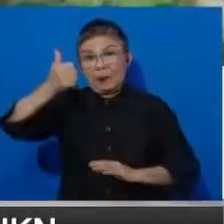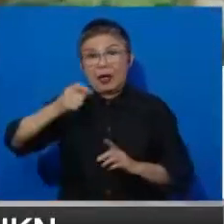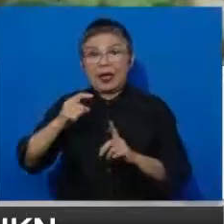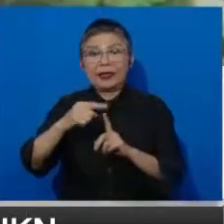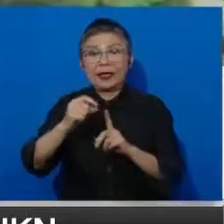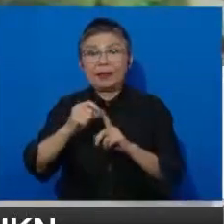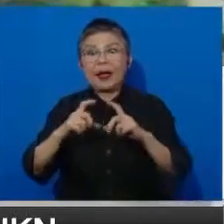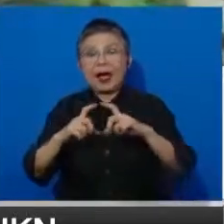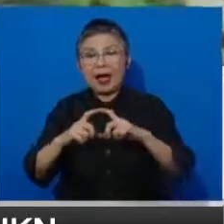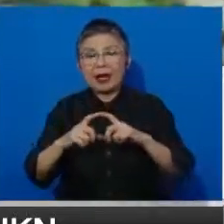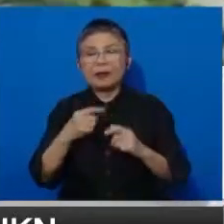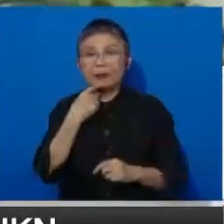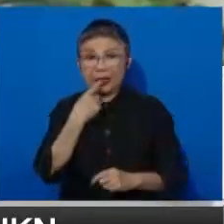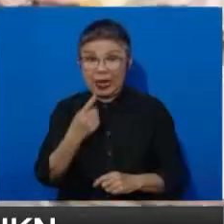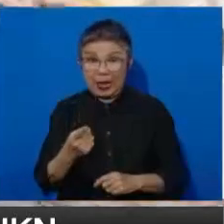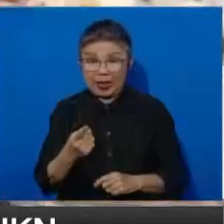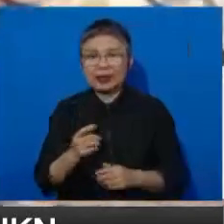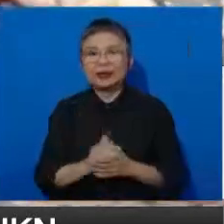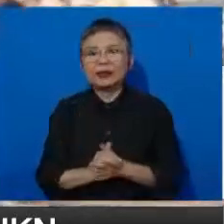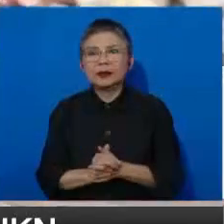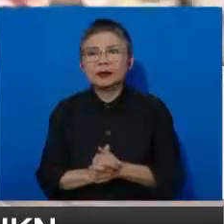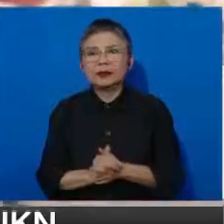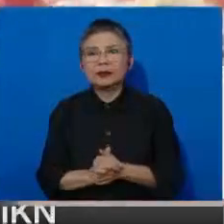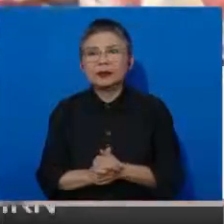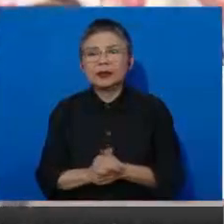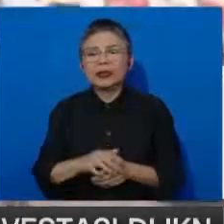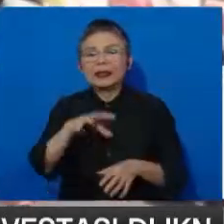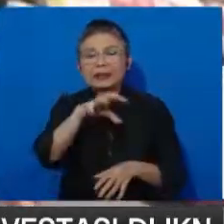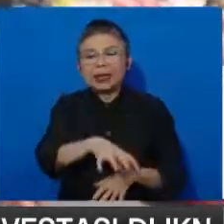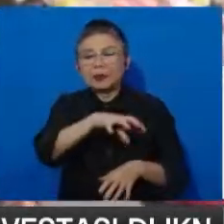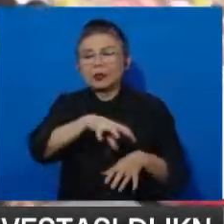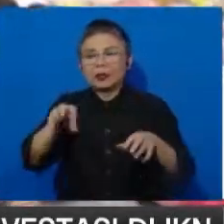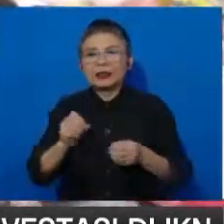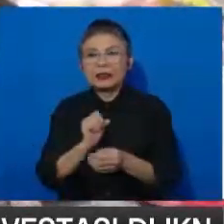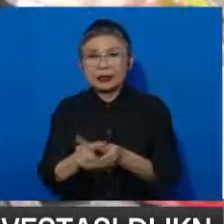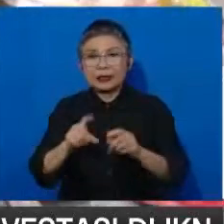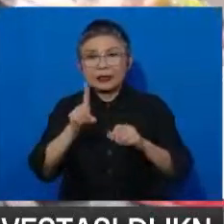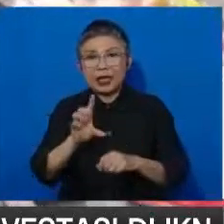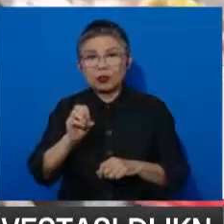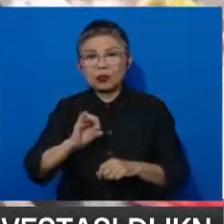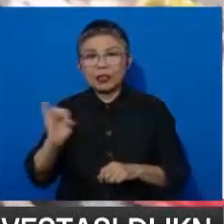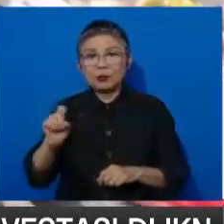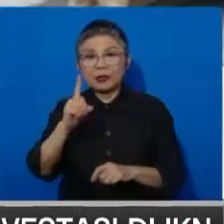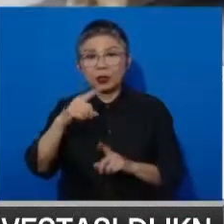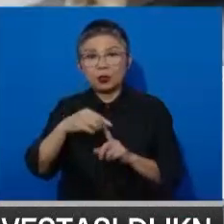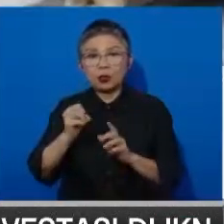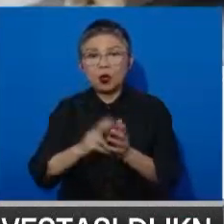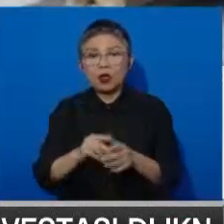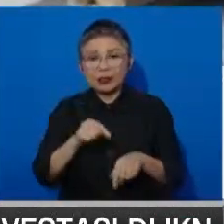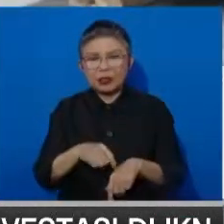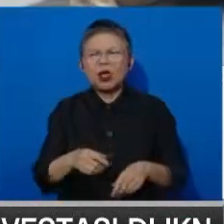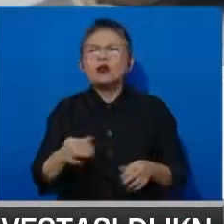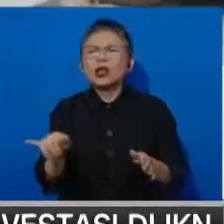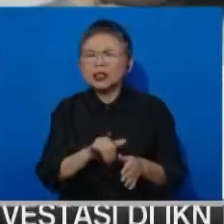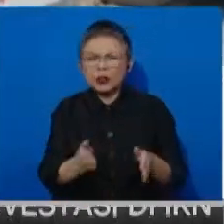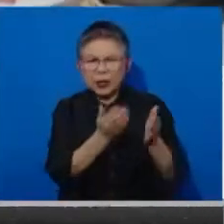Mulyo Jabon, Hajut Arif Hidayat mengatakan tarif Rp100.000 per ton yang berlaku saat ini telah